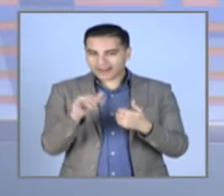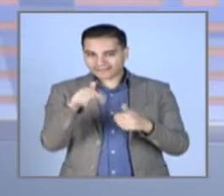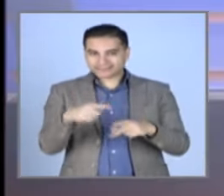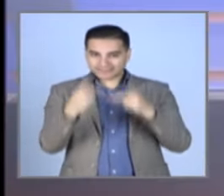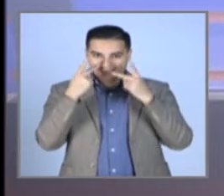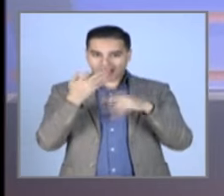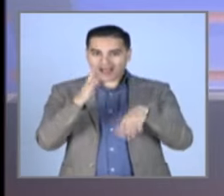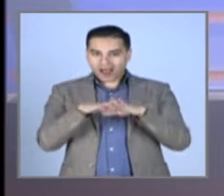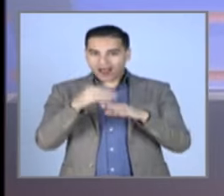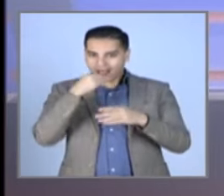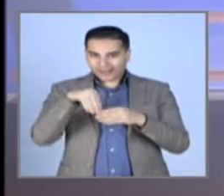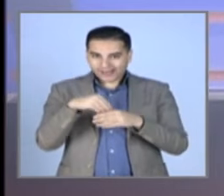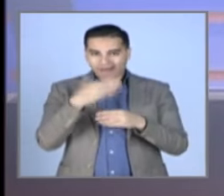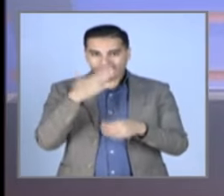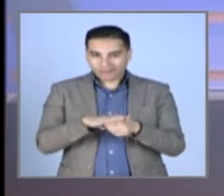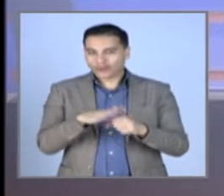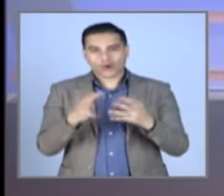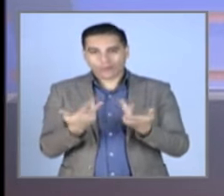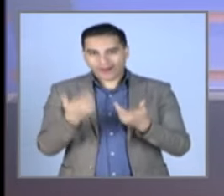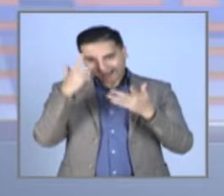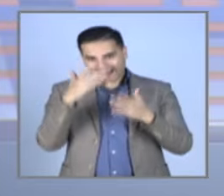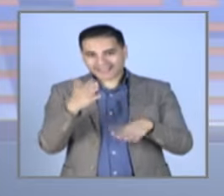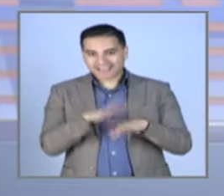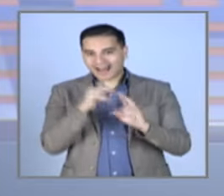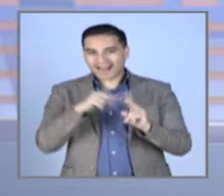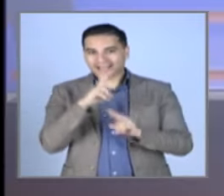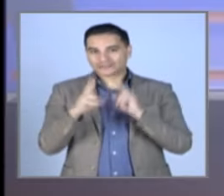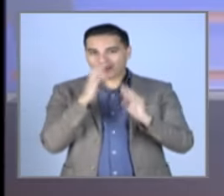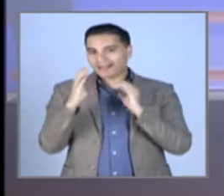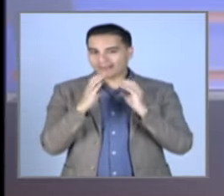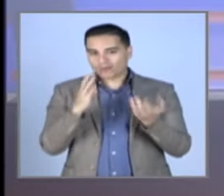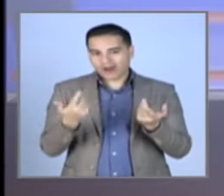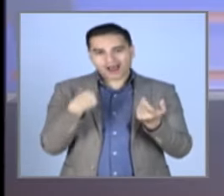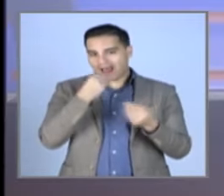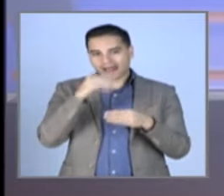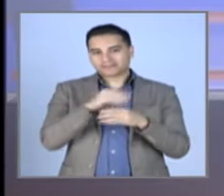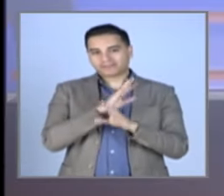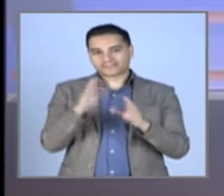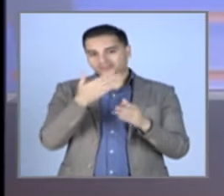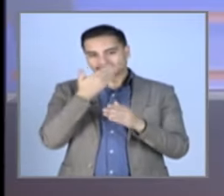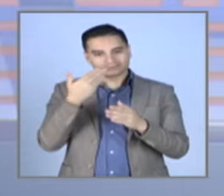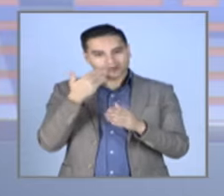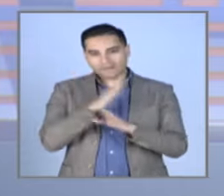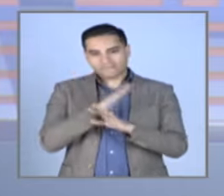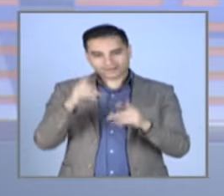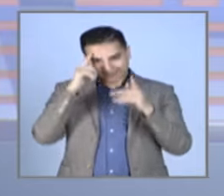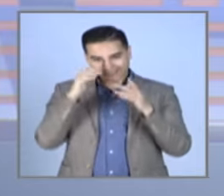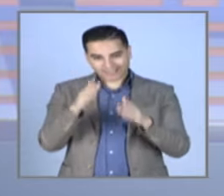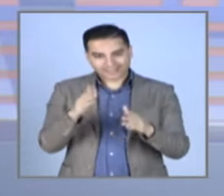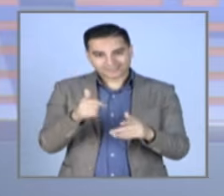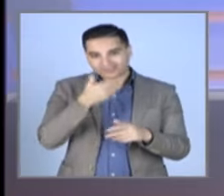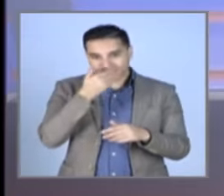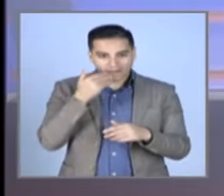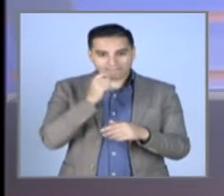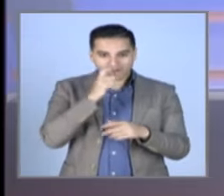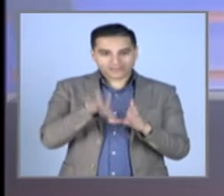لرمضان والمطبخ كنافة والحاجات الحلوة دي؟ ولا أي حاجة. ولا أي حاجة؟ لا خالص، ده العادي صيام صح؟ بقى لا صيام، يعني هو مش الصايم